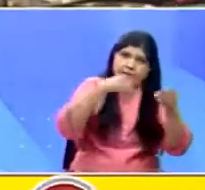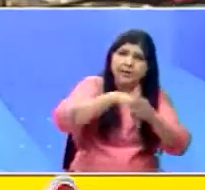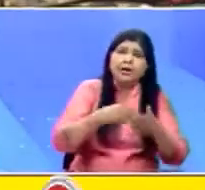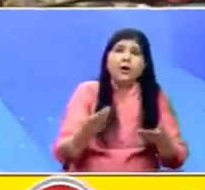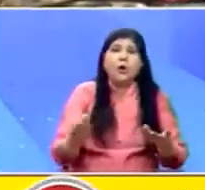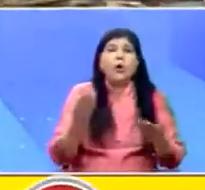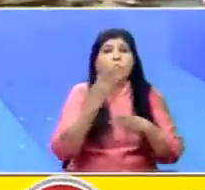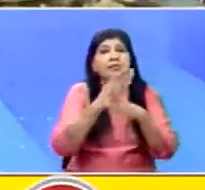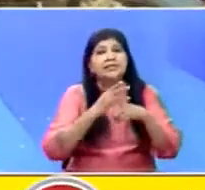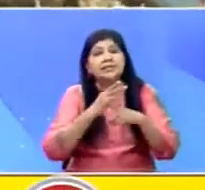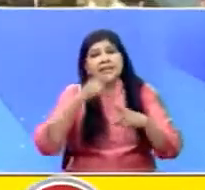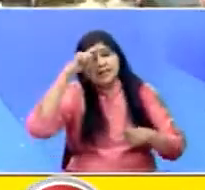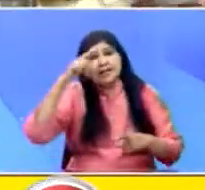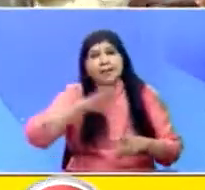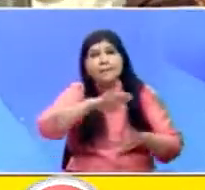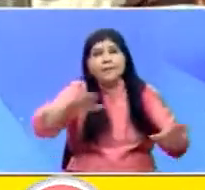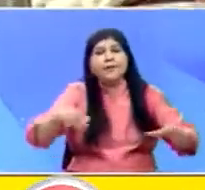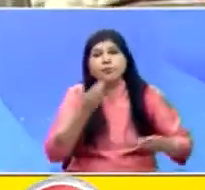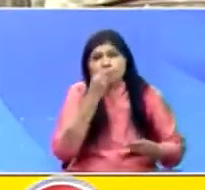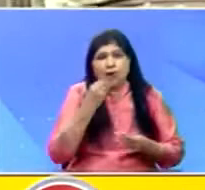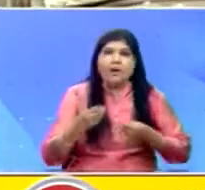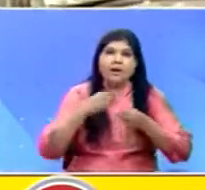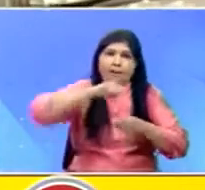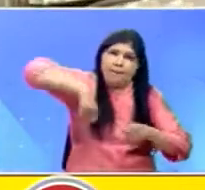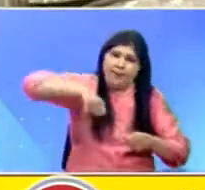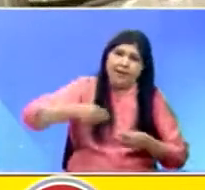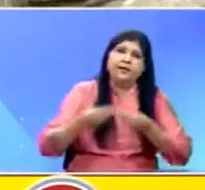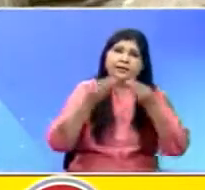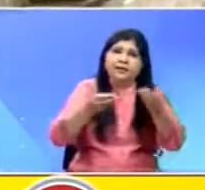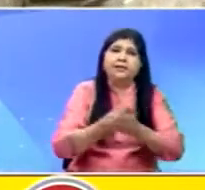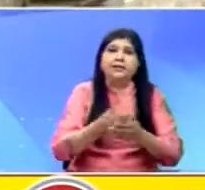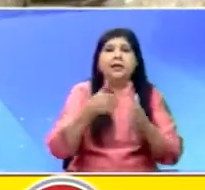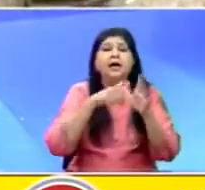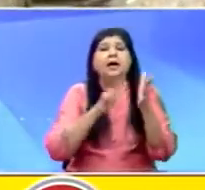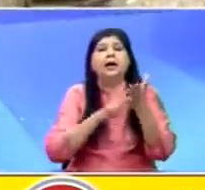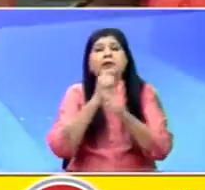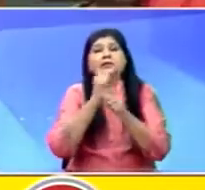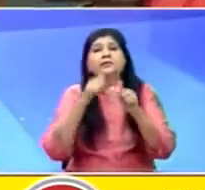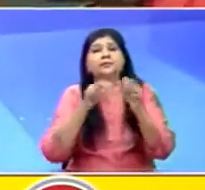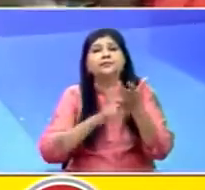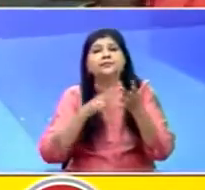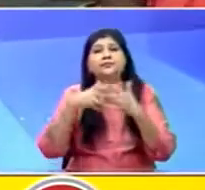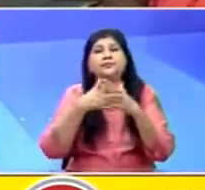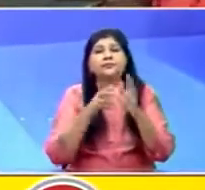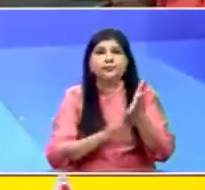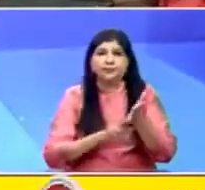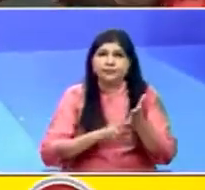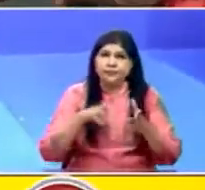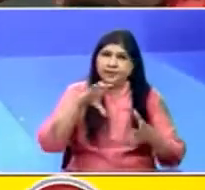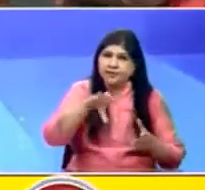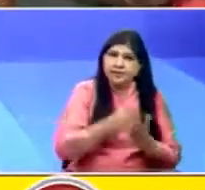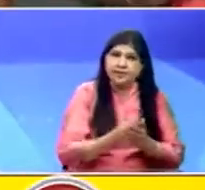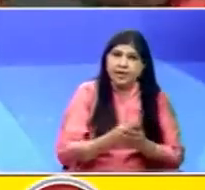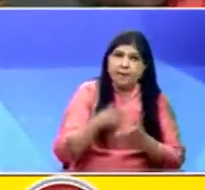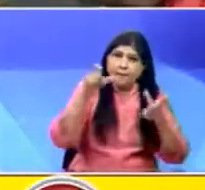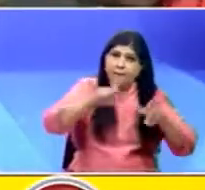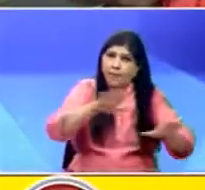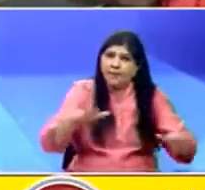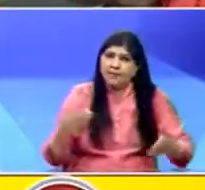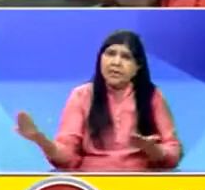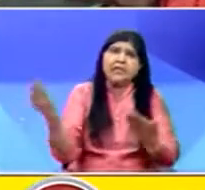को बाल भोज का आयोजन होता है। इससे आंगनवाड़ी केंद्रों में बच्चों की उपस्थिति बढ़ने के साथ